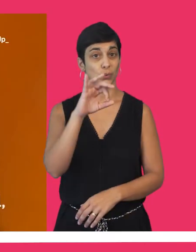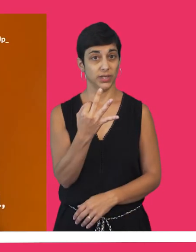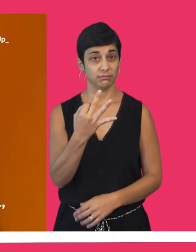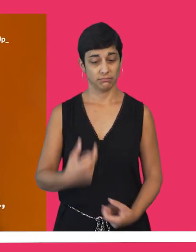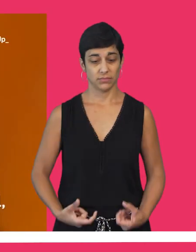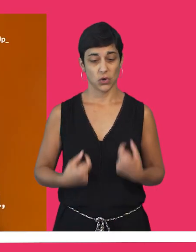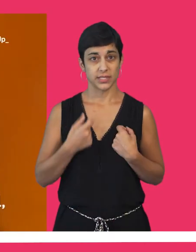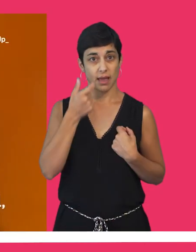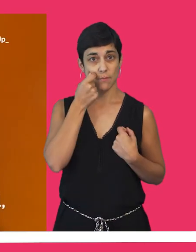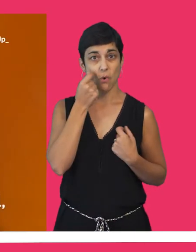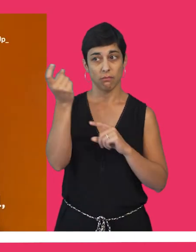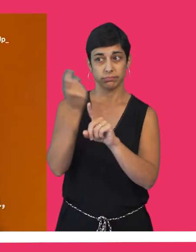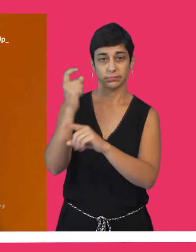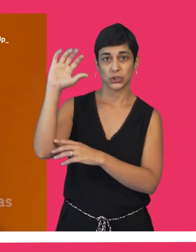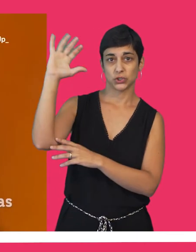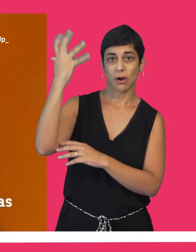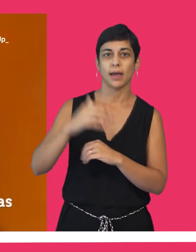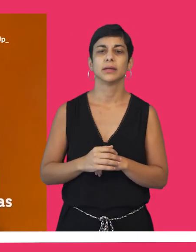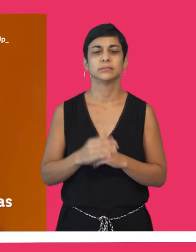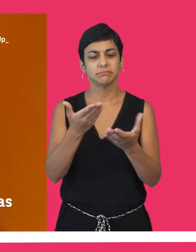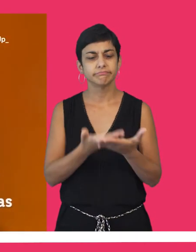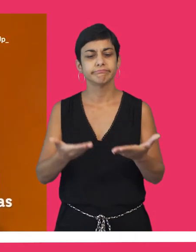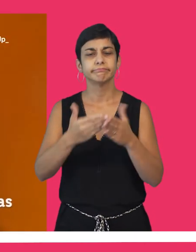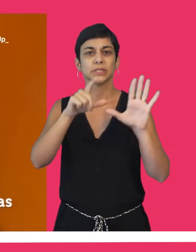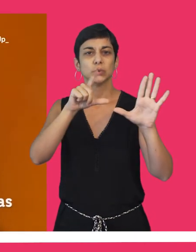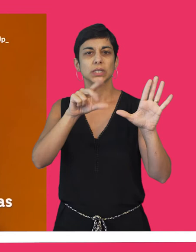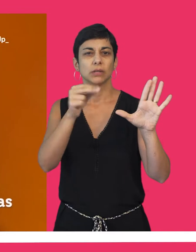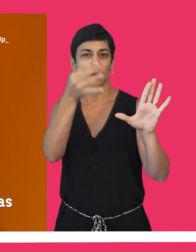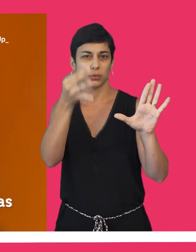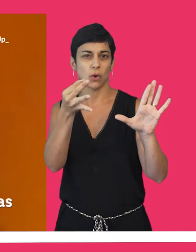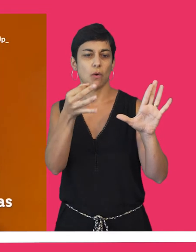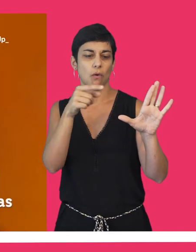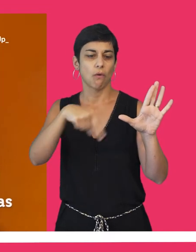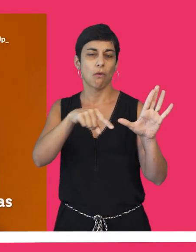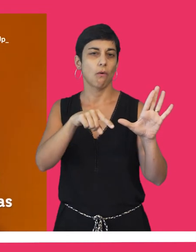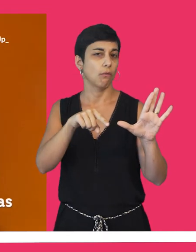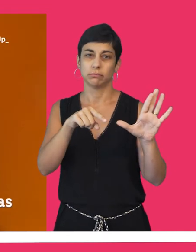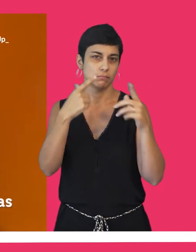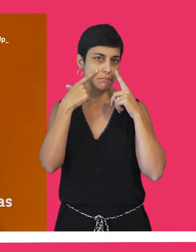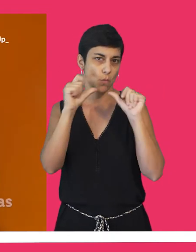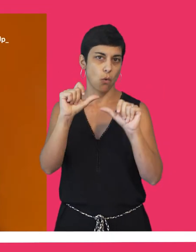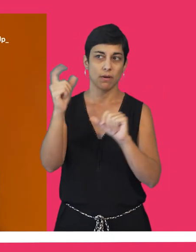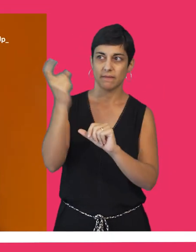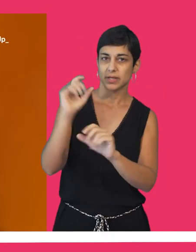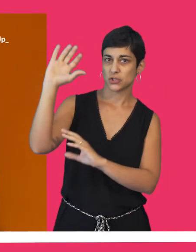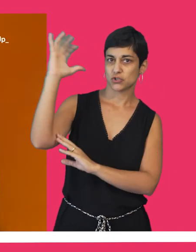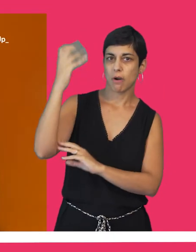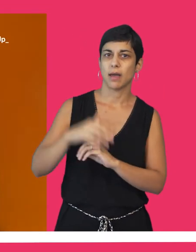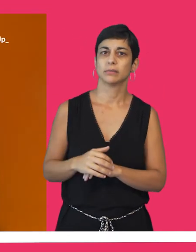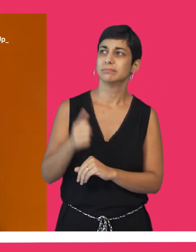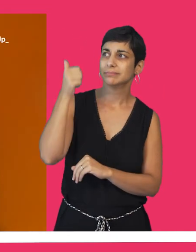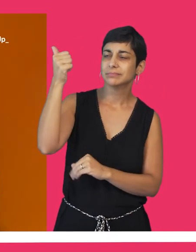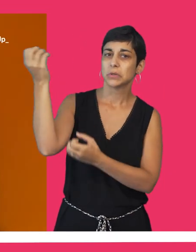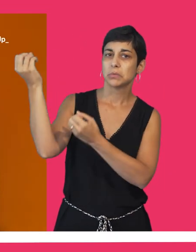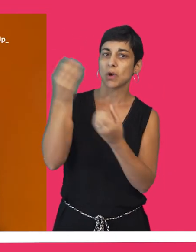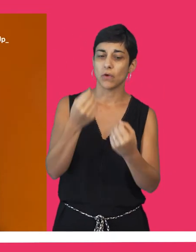Oui, le cancer de la peau est lié au soleil. On sait que dans environ 70 à 80% des cas, il est clairement imputé. C'est clairement